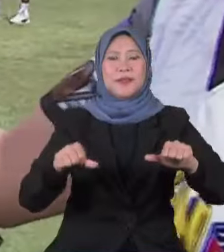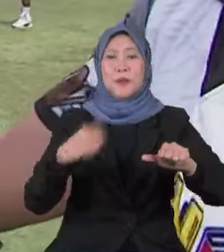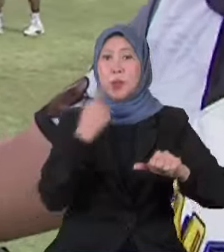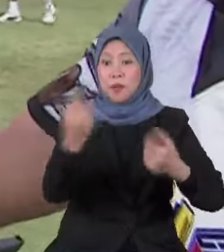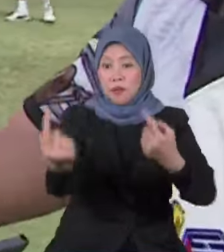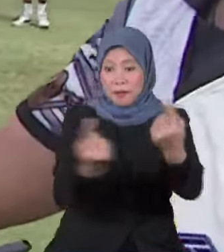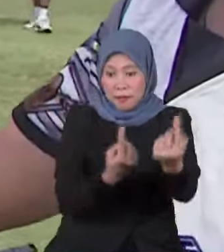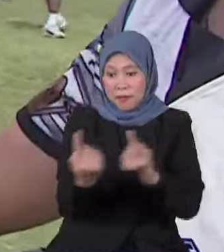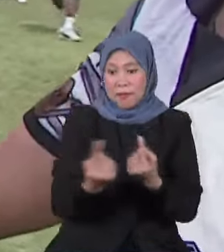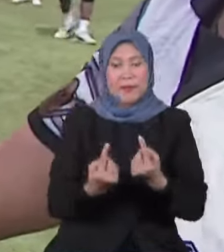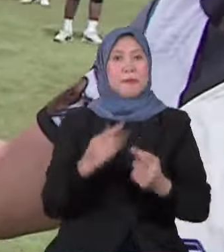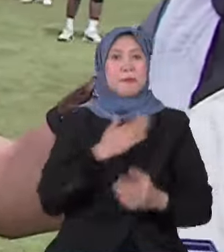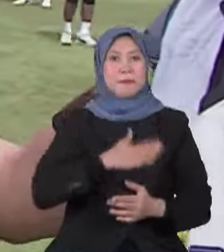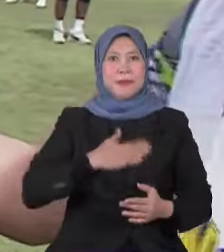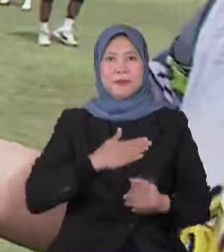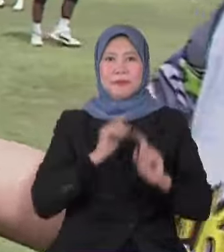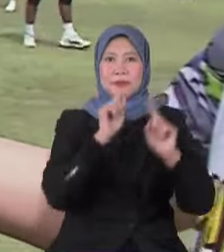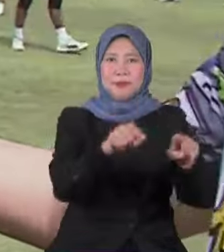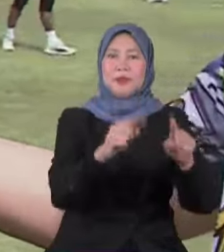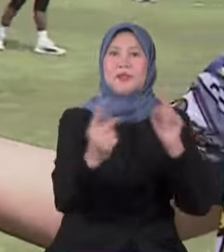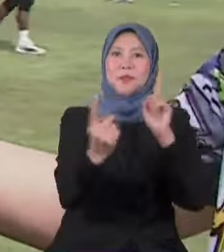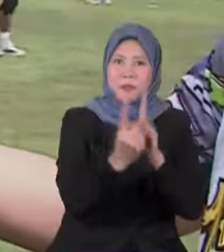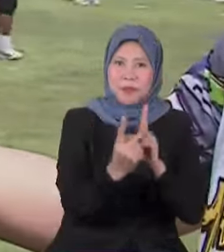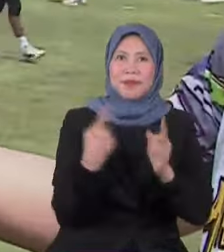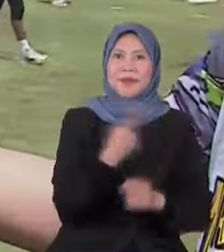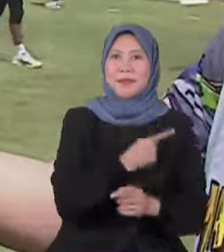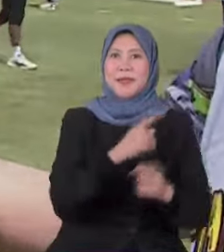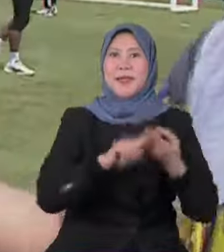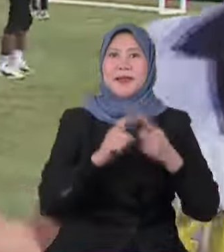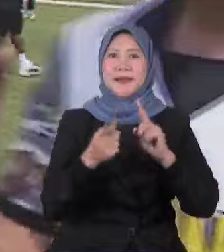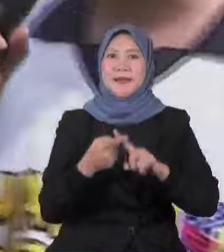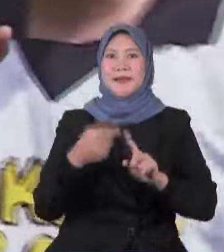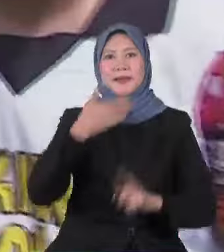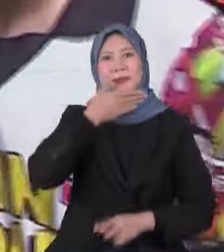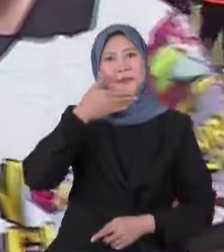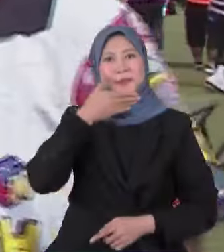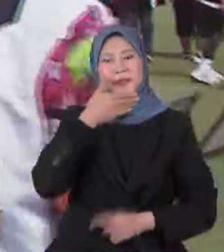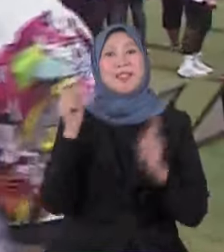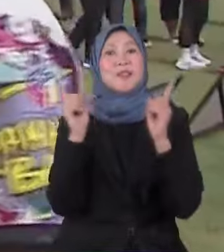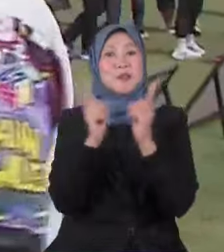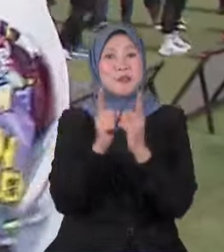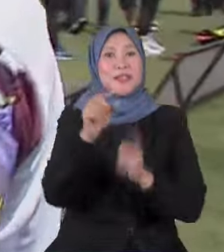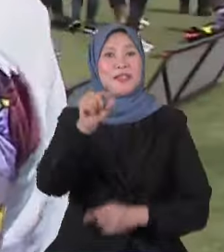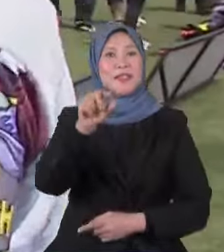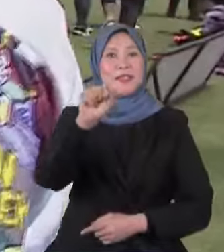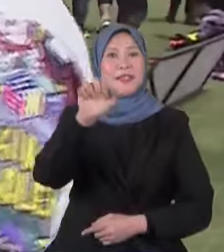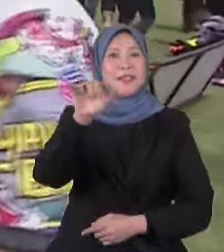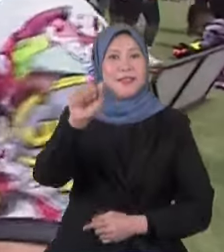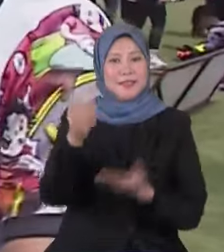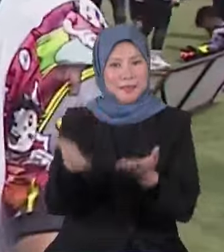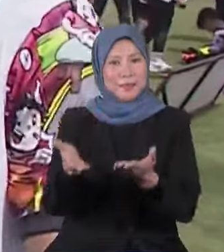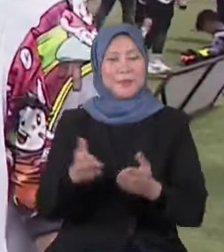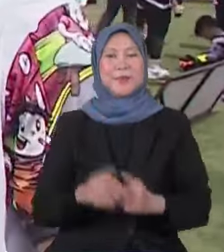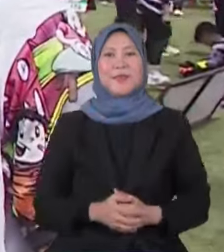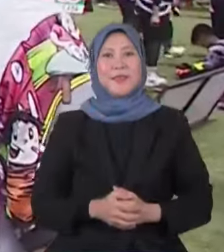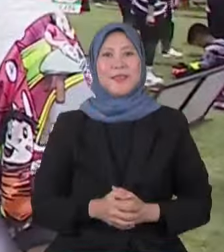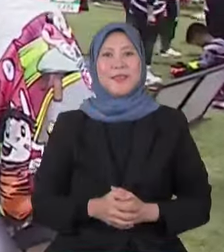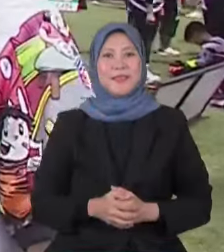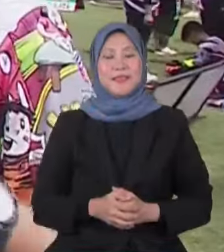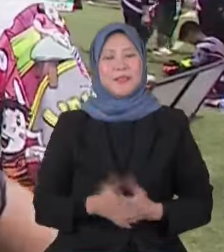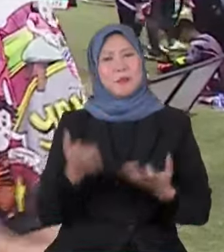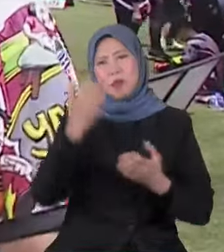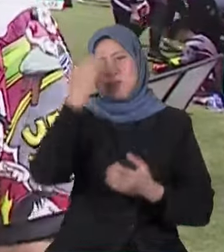datang, don't miss chance nak pergi booth kami, Rakan Muda. Ya, yeah, dapat jumpa Gaya ya. Yeah. Boleh jumpa Gaya. Jadi kepada mereka tu kalau